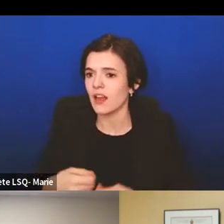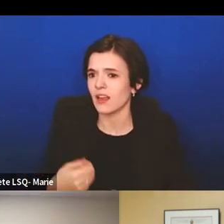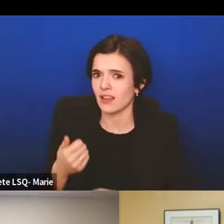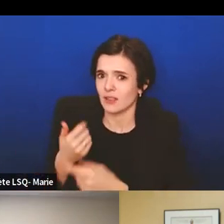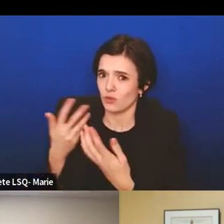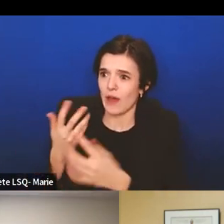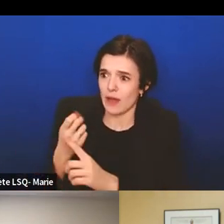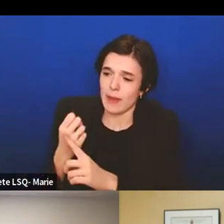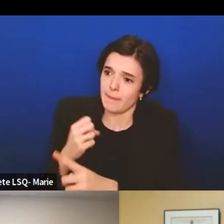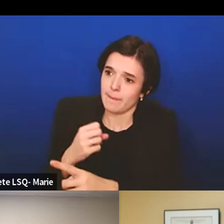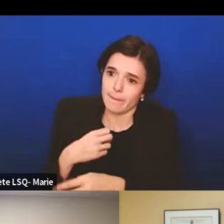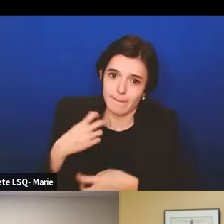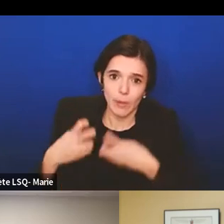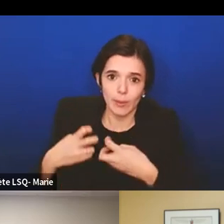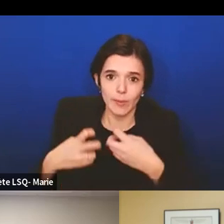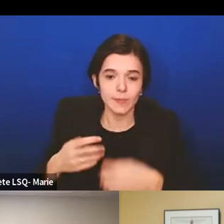la communauté.